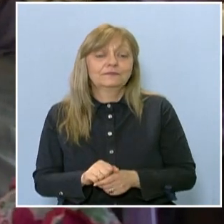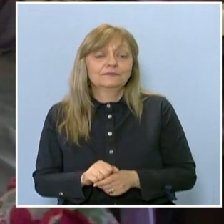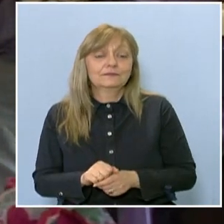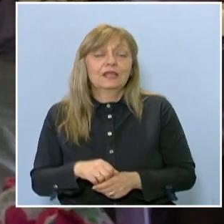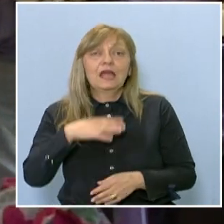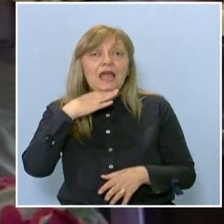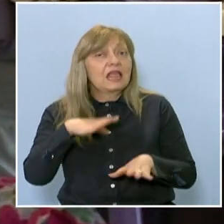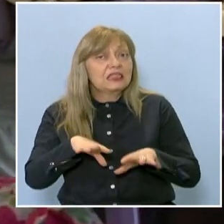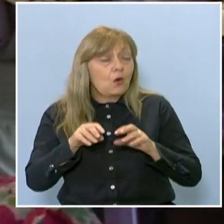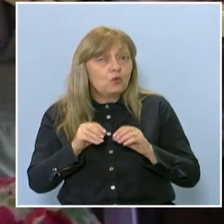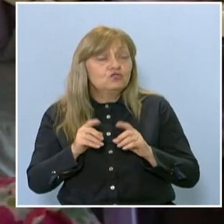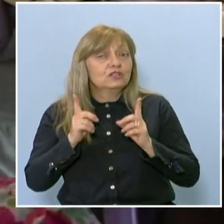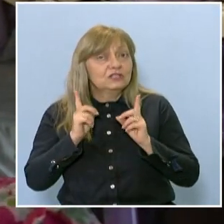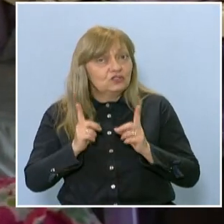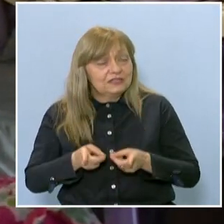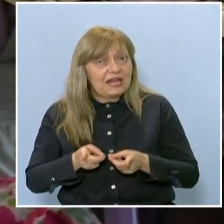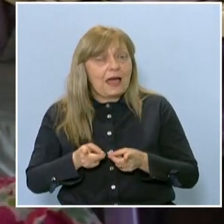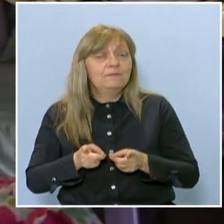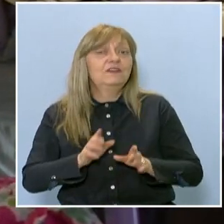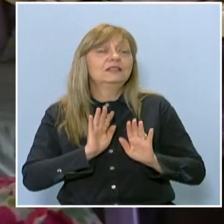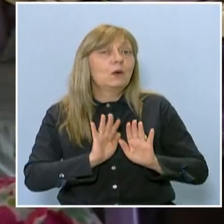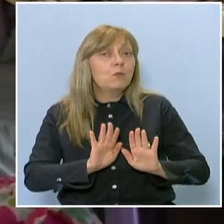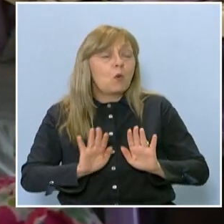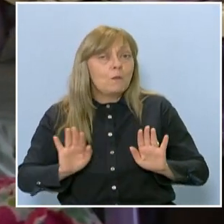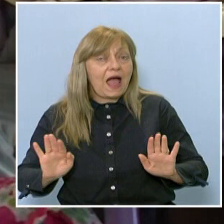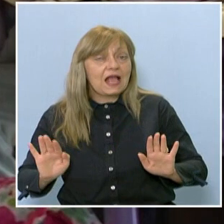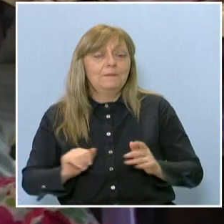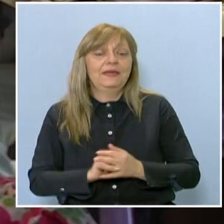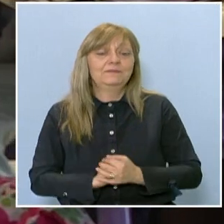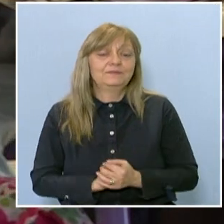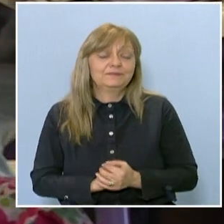че трябва да помагаме.